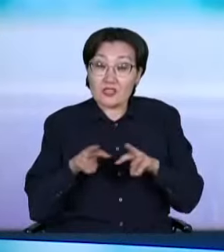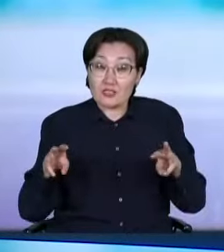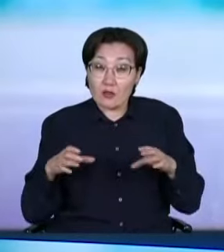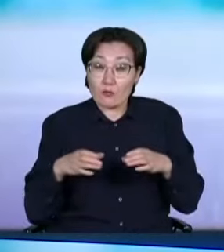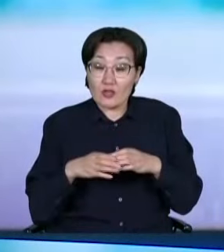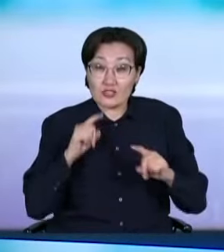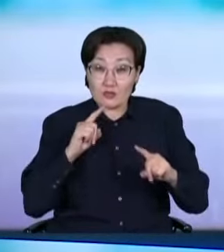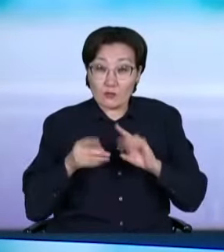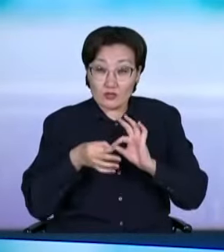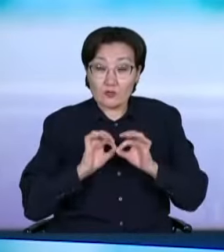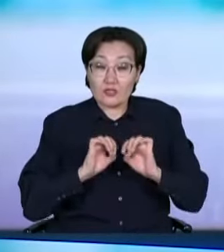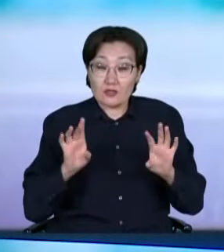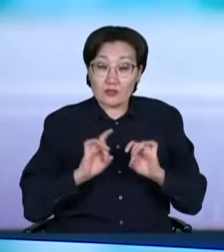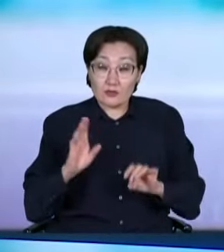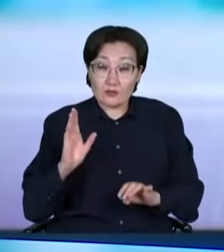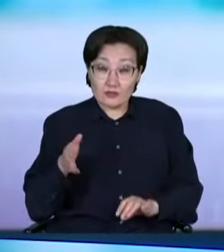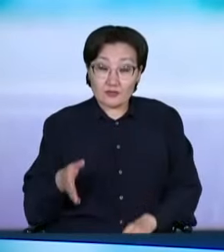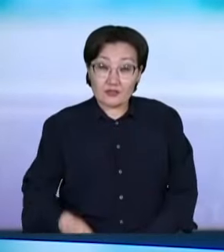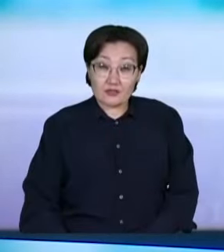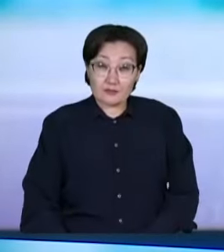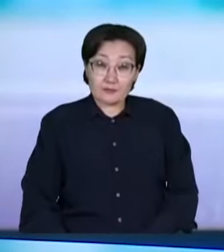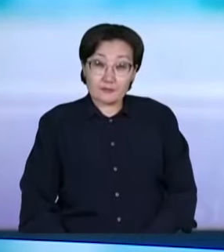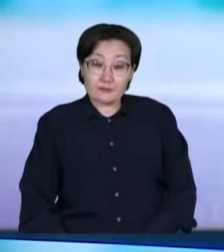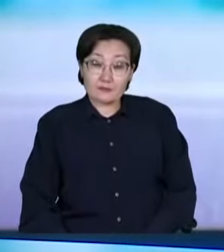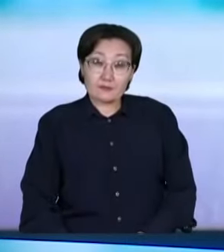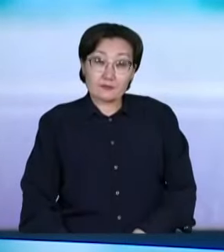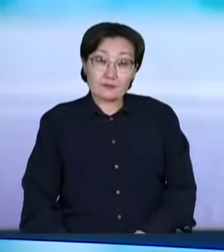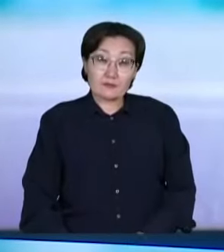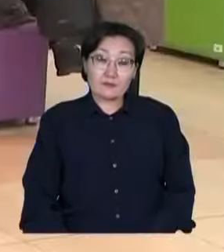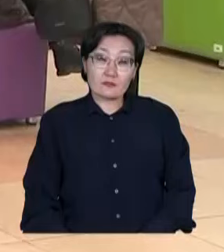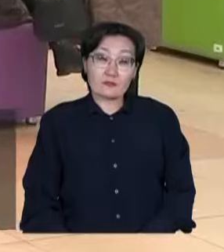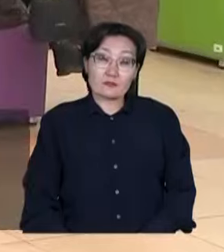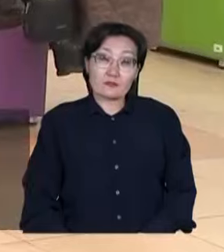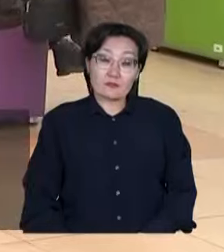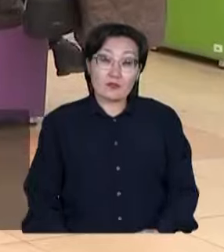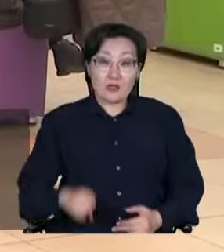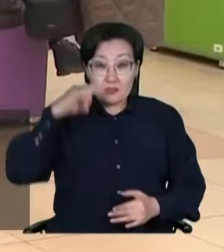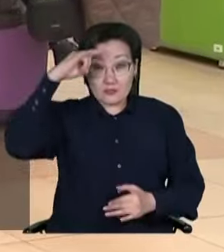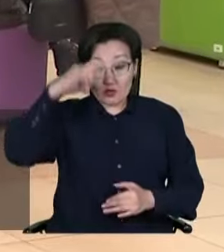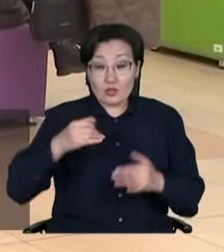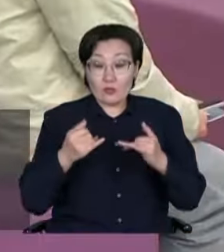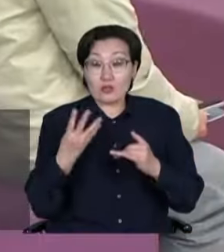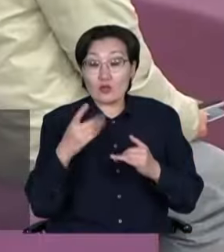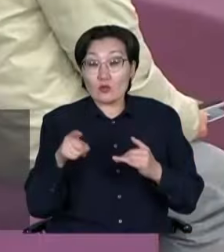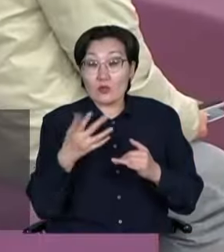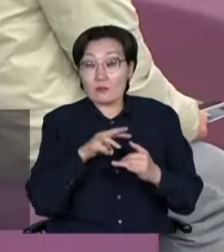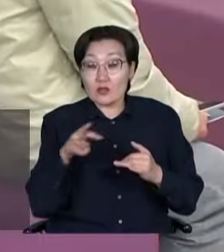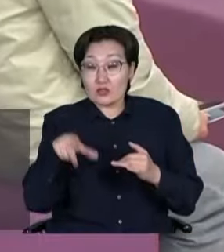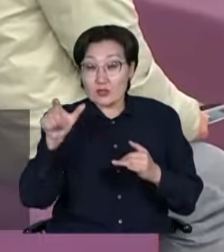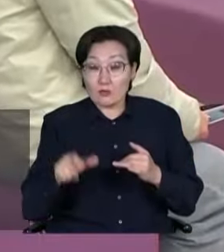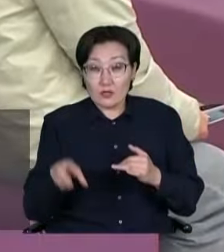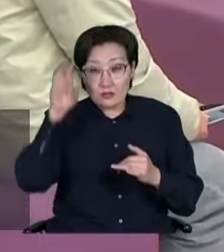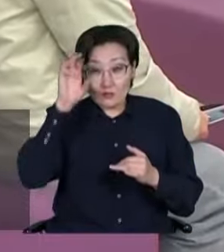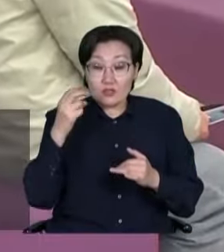мәселелерді әріптесім Кәмшат Мұхамеджан топтап шықты. Қазақстанда қазір 4,5 миллионға жуық адам